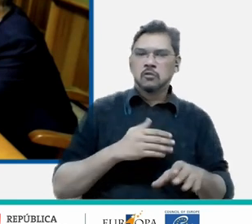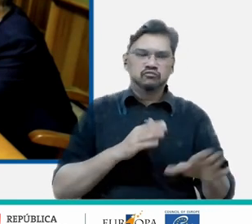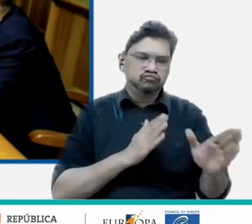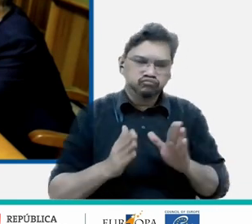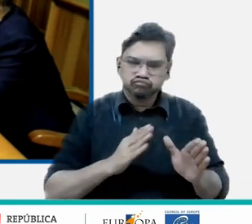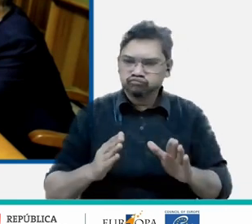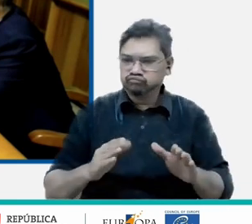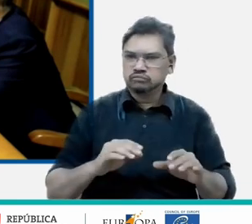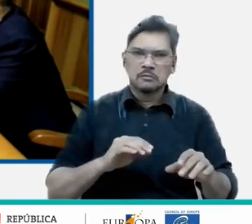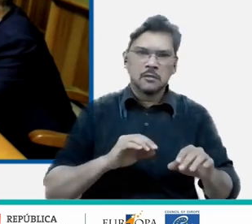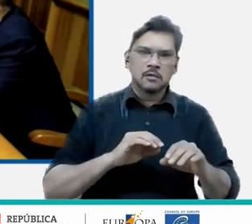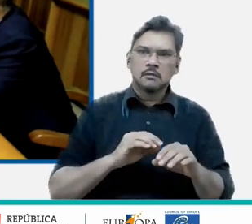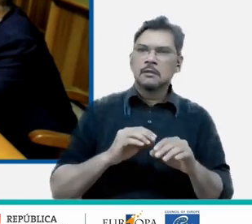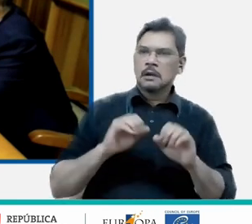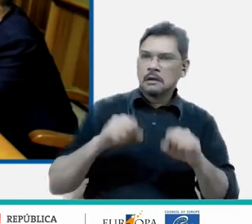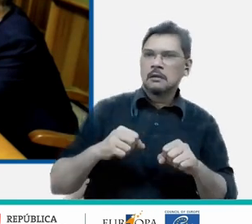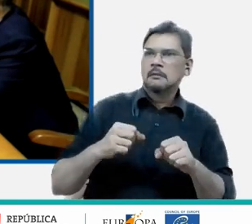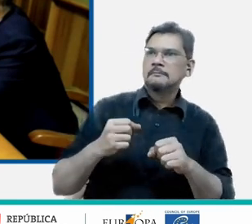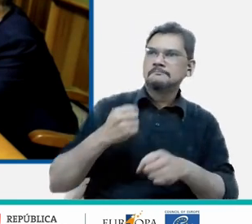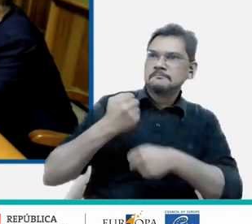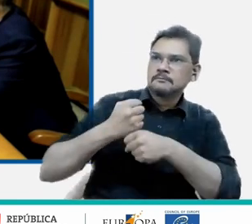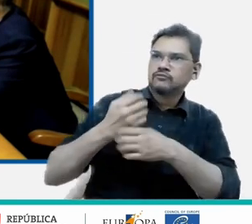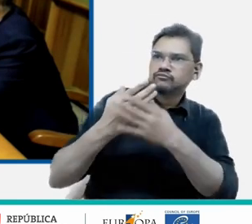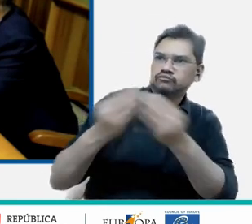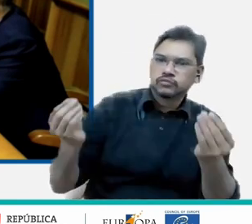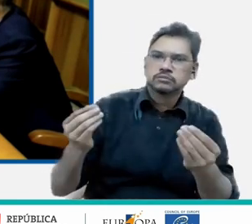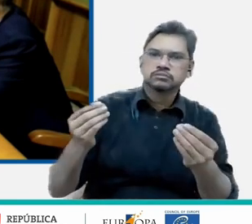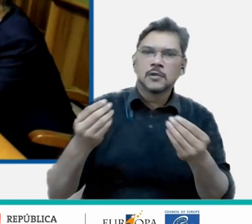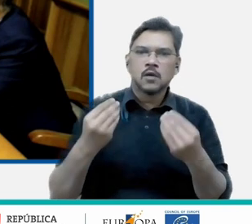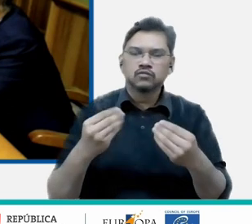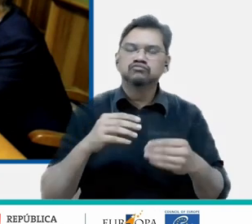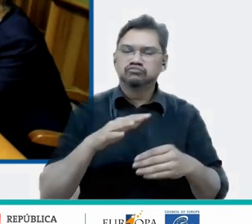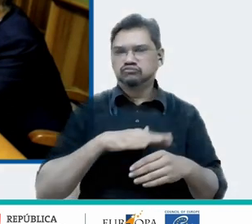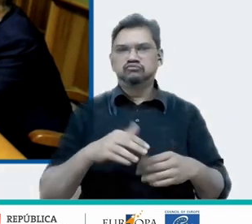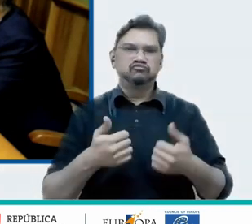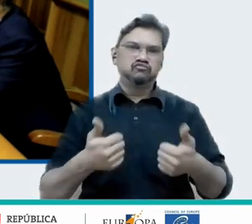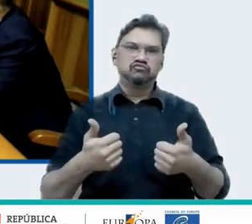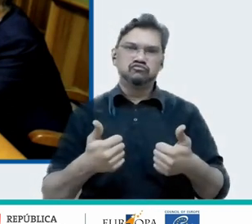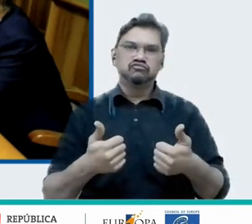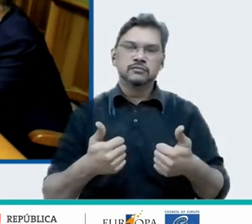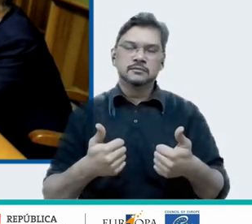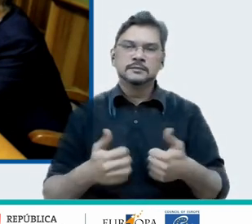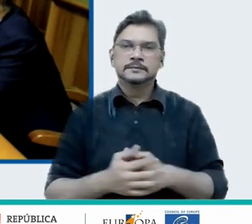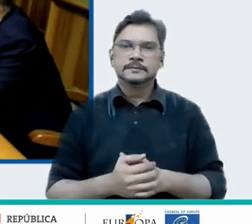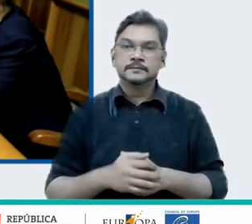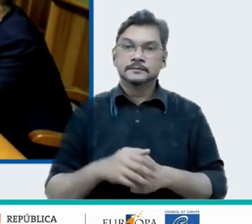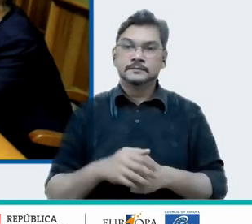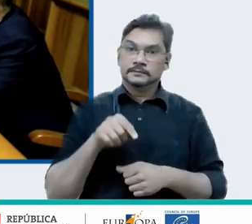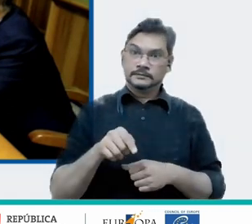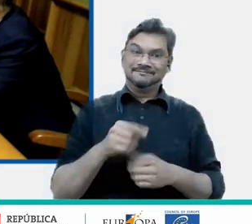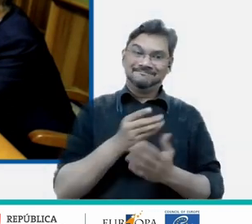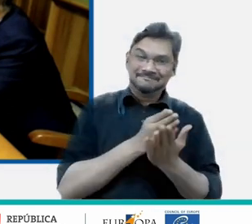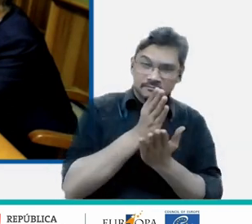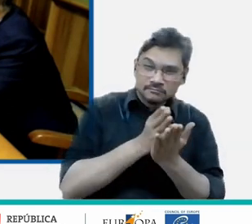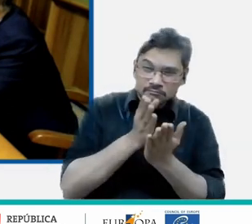и выработки стратегии и плана действий по укреплению устойчивости городов будут способствовать этим